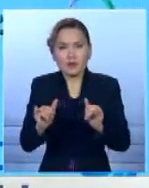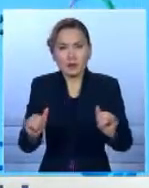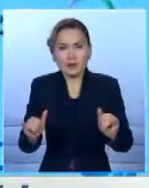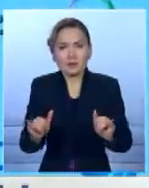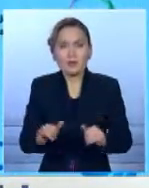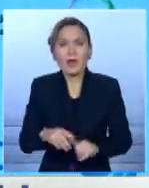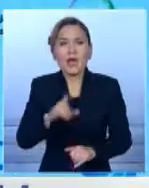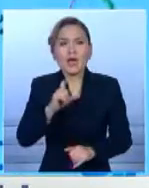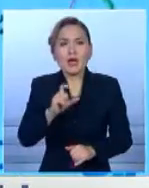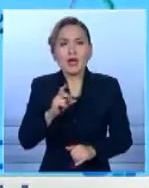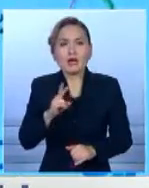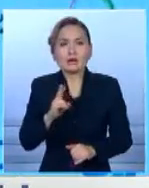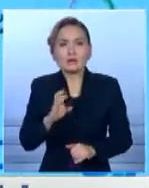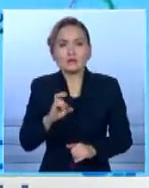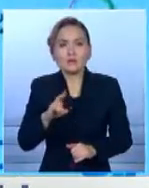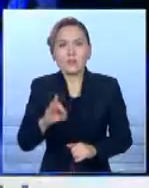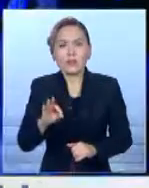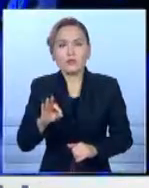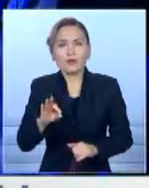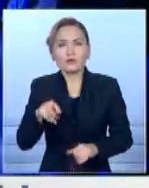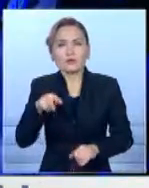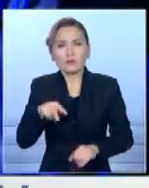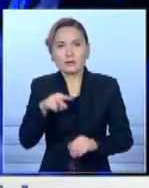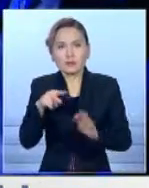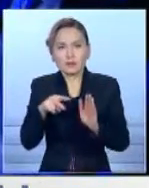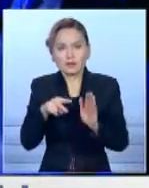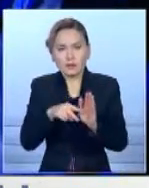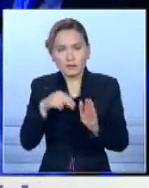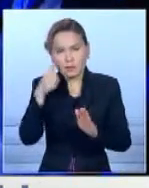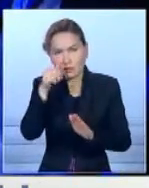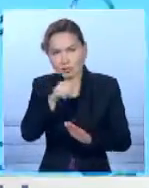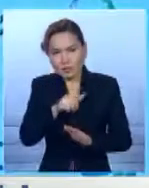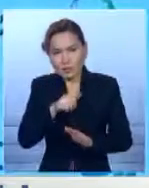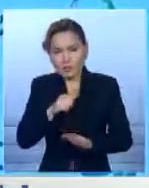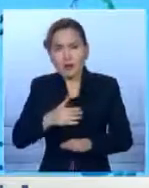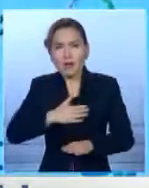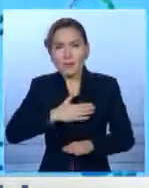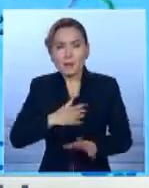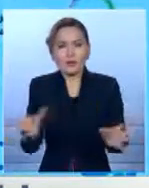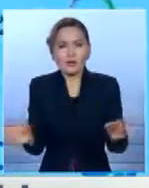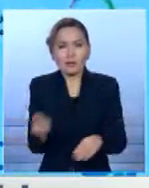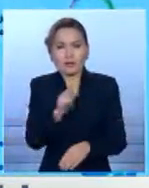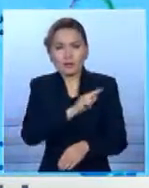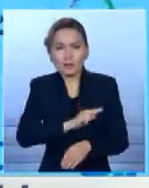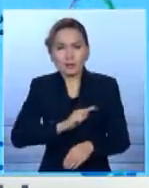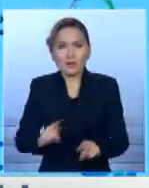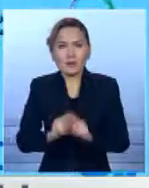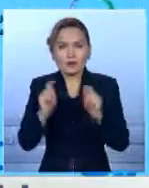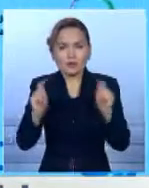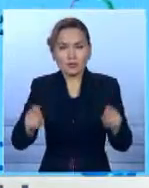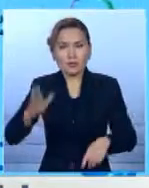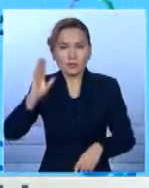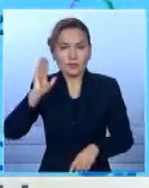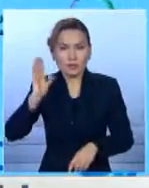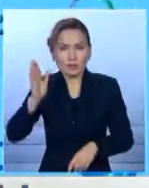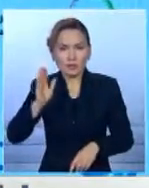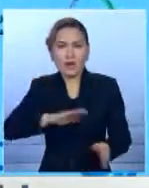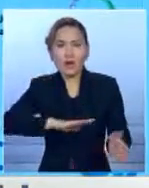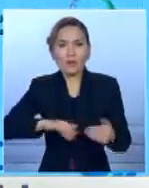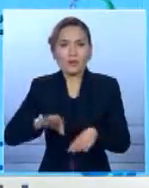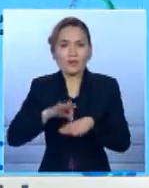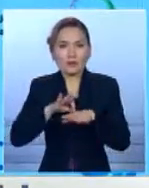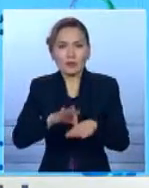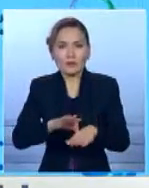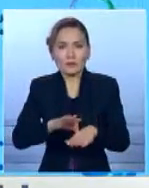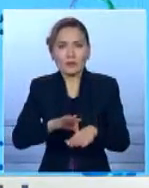«Экспо-2020» в Дубае, девизом «Объединяя умы, создаем будущее». После проведения